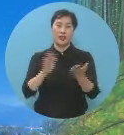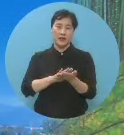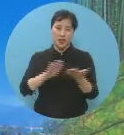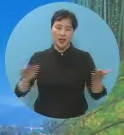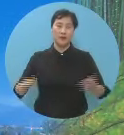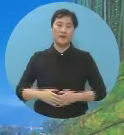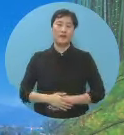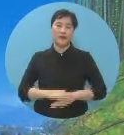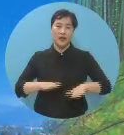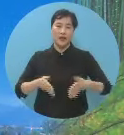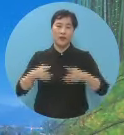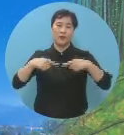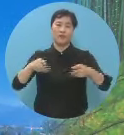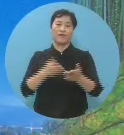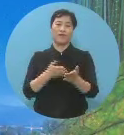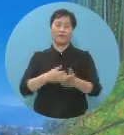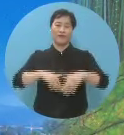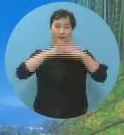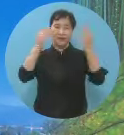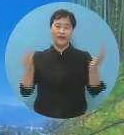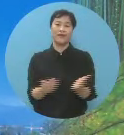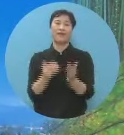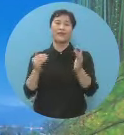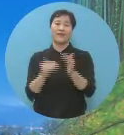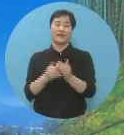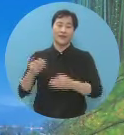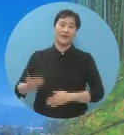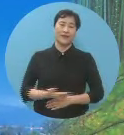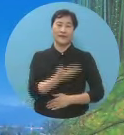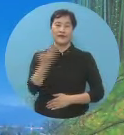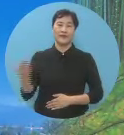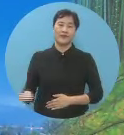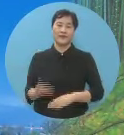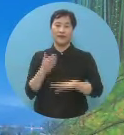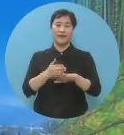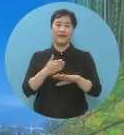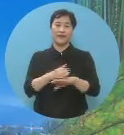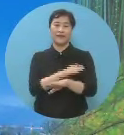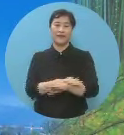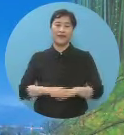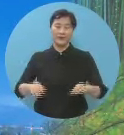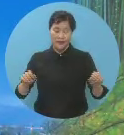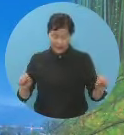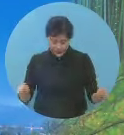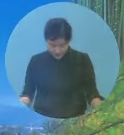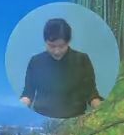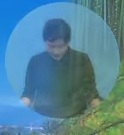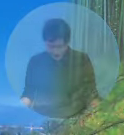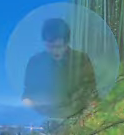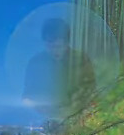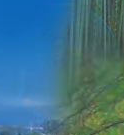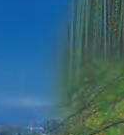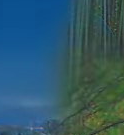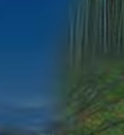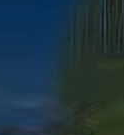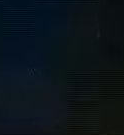힘차게 열어가겠습니다. 전남 도중뉴스 여기서 마칩니다. 함께해 주신 여러분 고맙습니다.